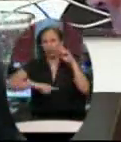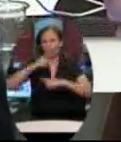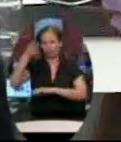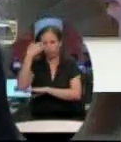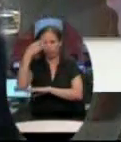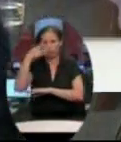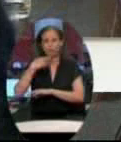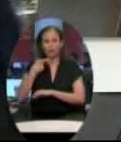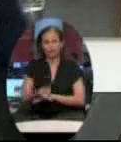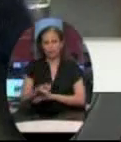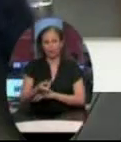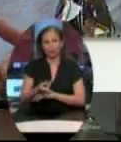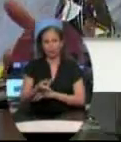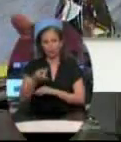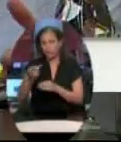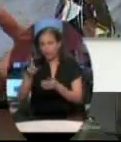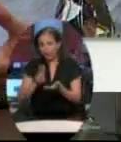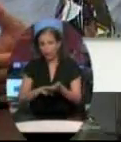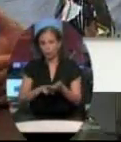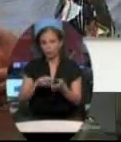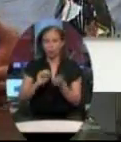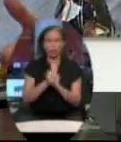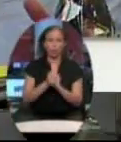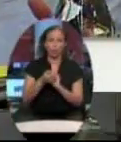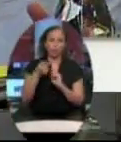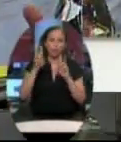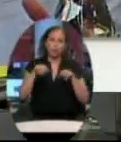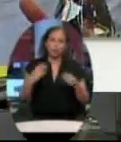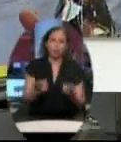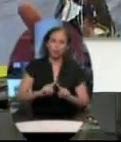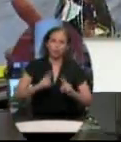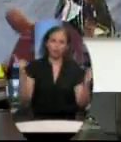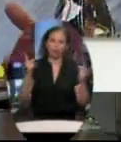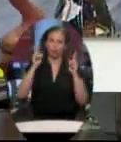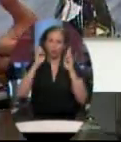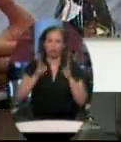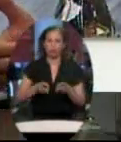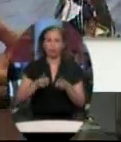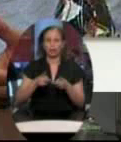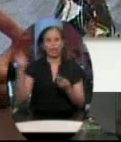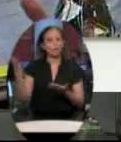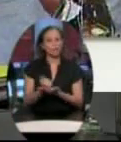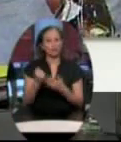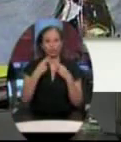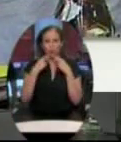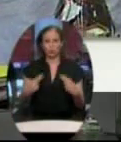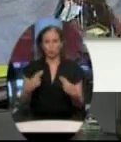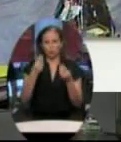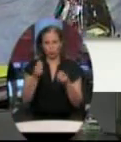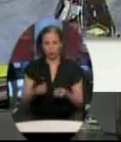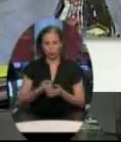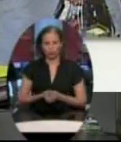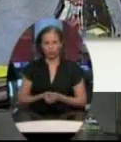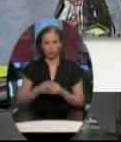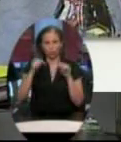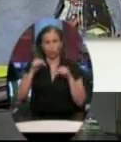האם זו המדיניות הנכונה או שהאם יש מדיניות אחרת שיכולה להשיג תוצאות טובות יותר? כי פה אני